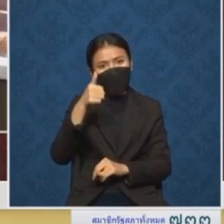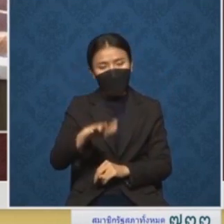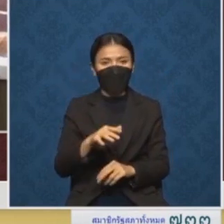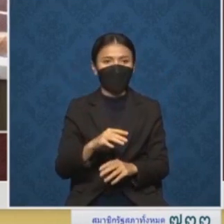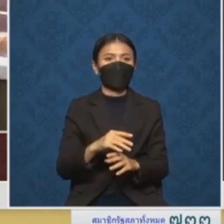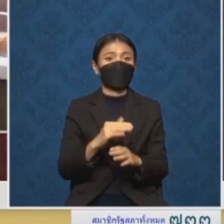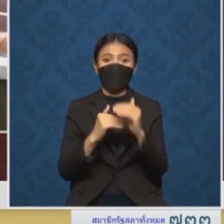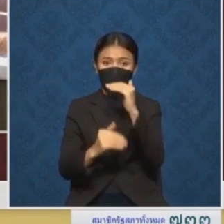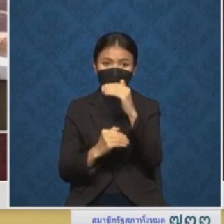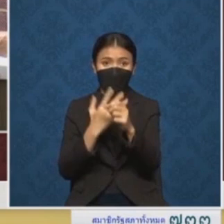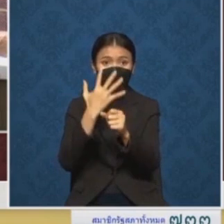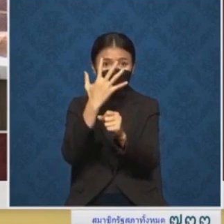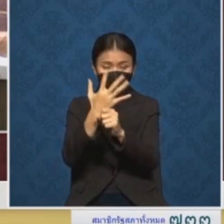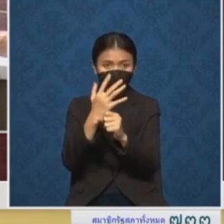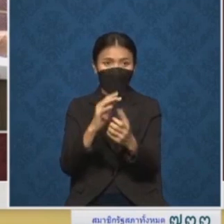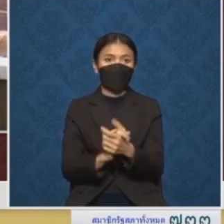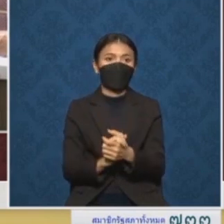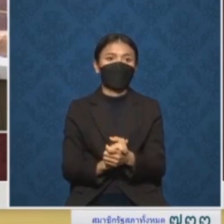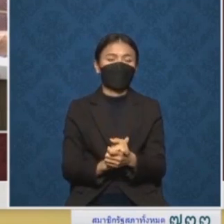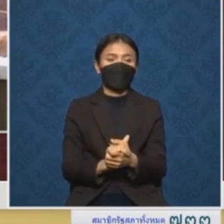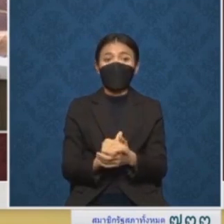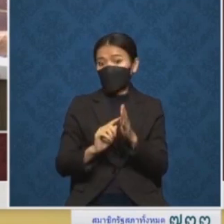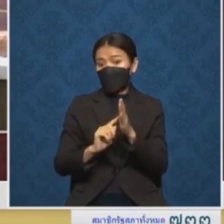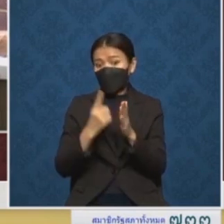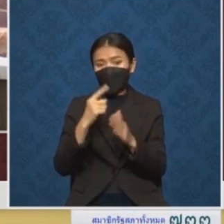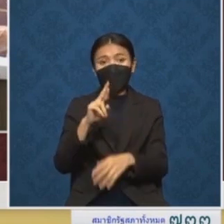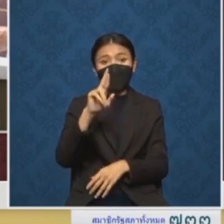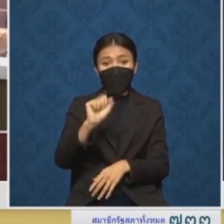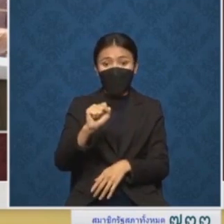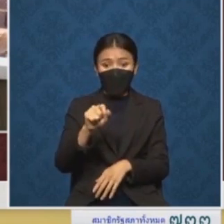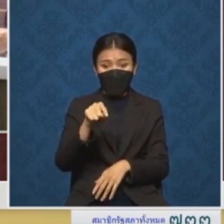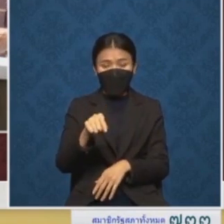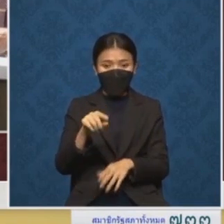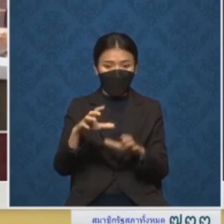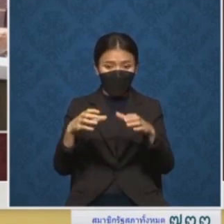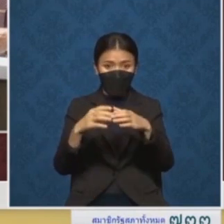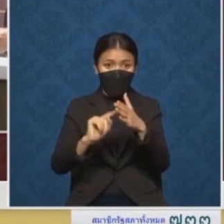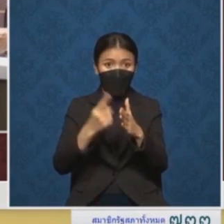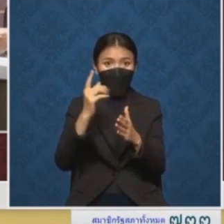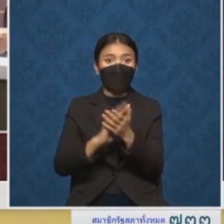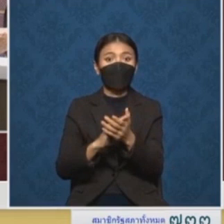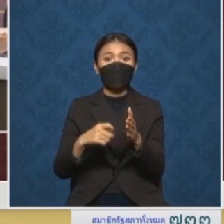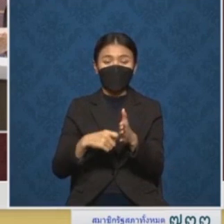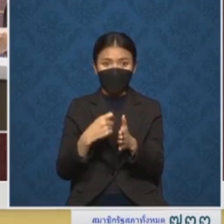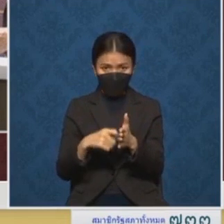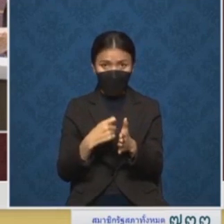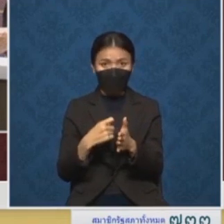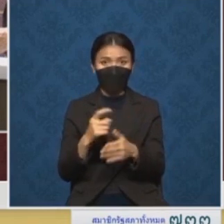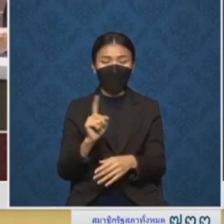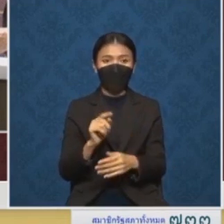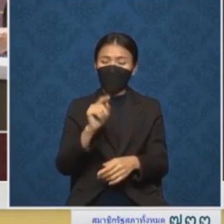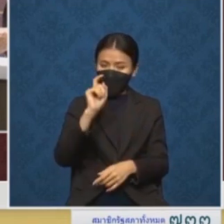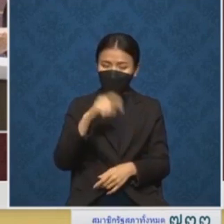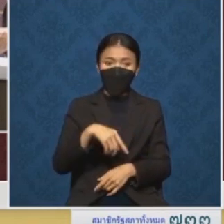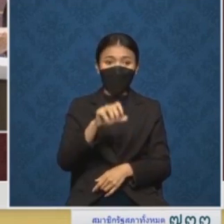ต่ที่มีรัฐสภาชุดแรกเหตุผลต้องเสนอให้มีการยกเลิกอำนาจ